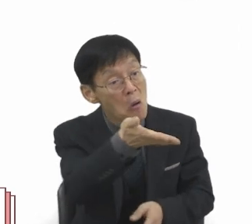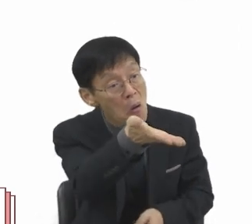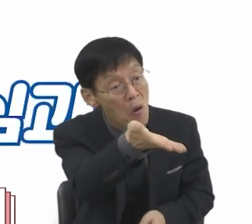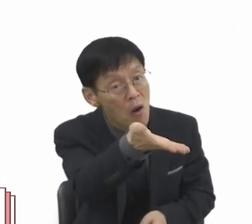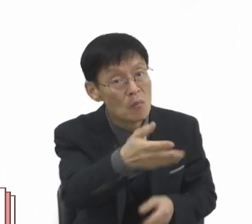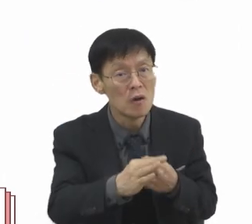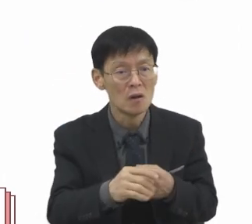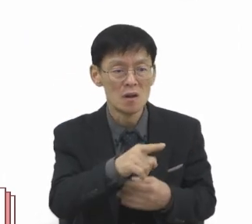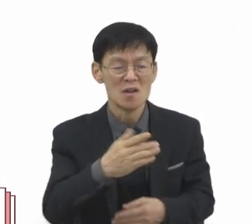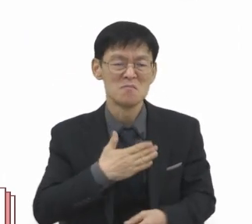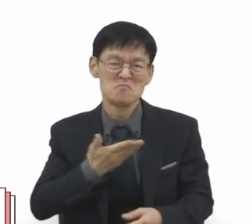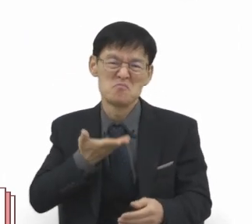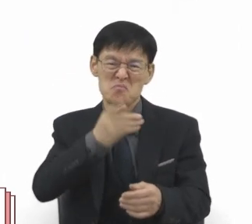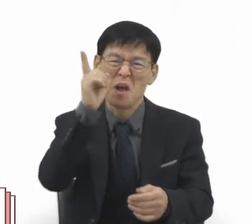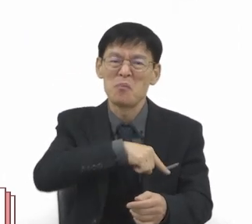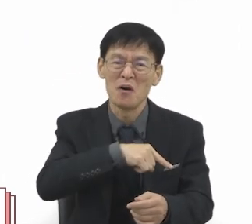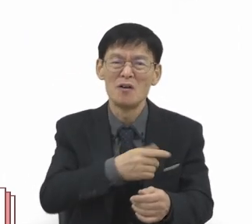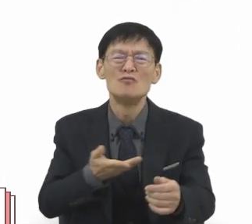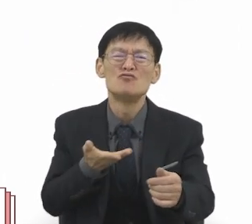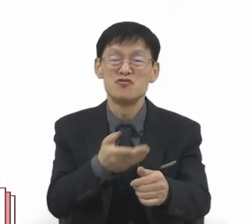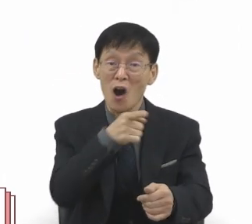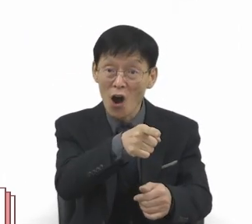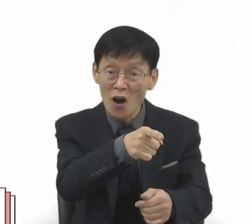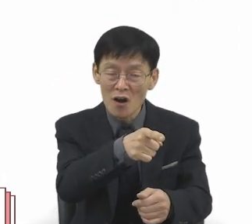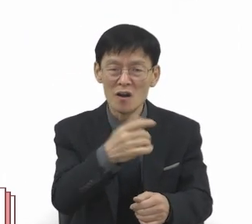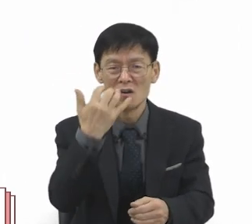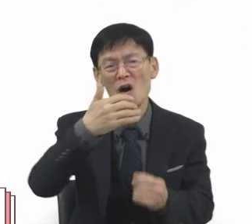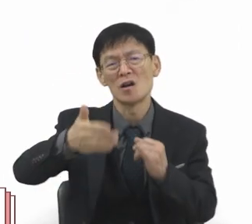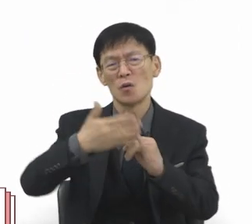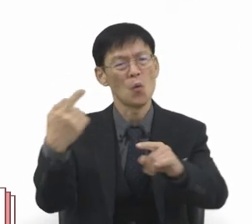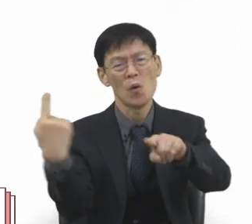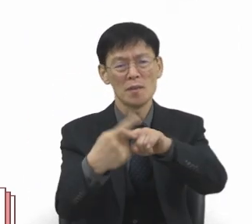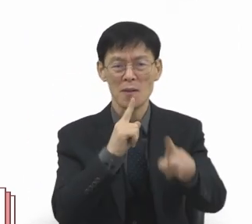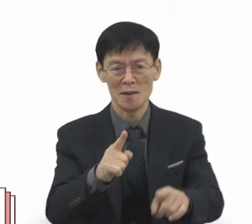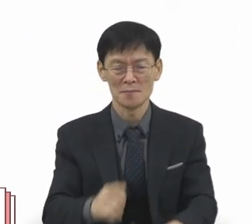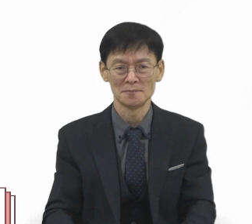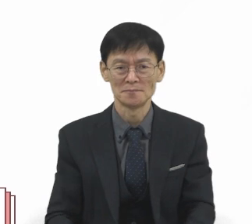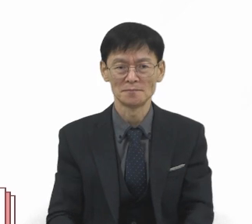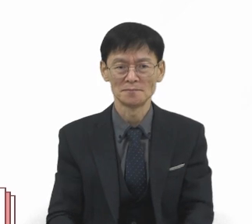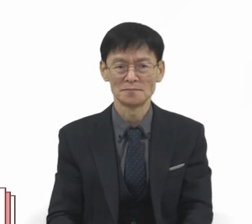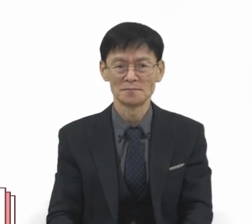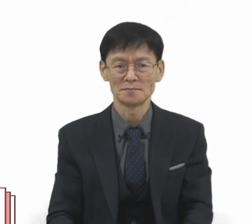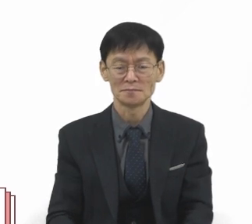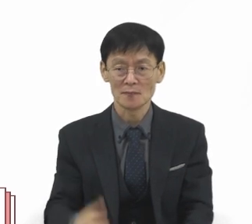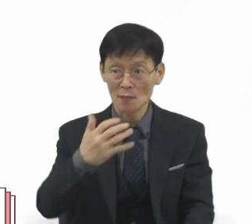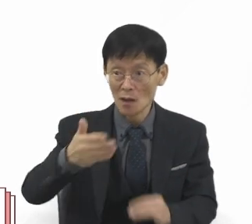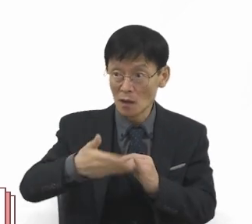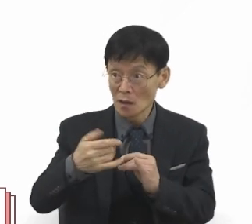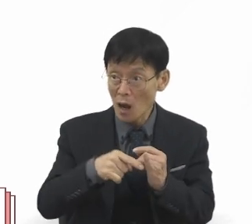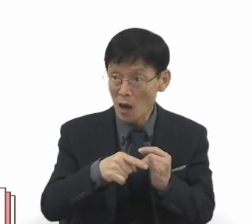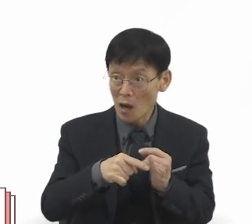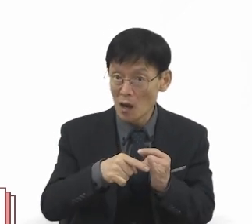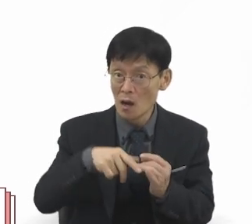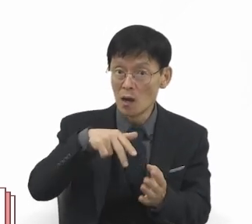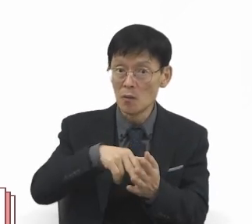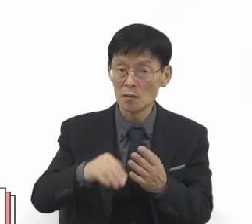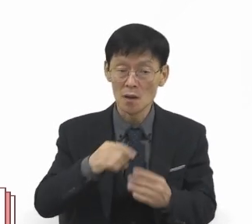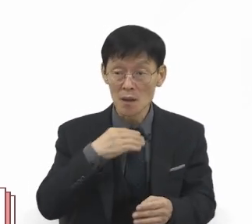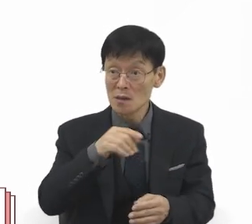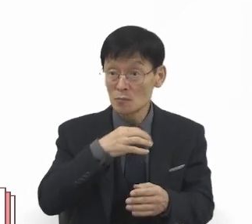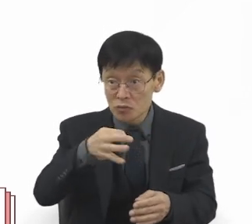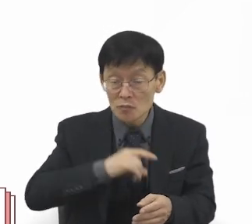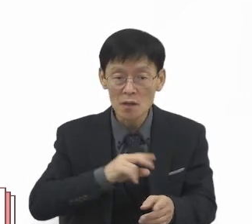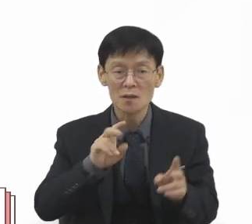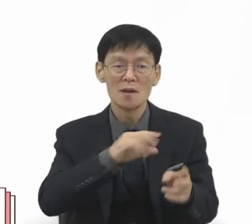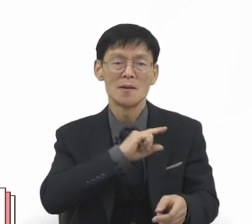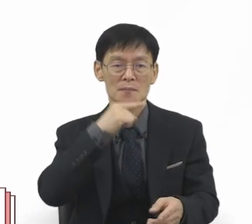등으로 상대방에게 성적 수치심과 불쾌감을 주는 것을 말합니다. 성희롱을 당한 사람을 우리는